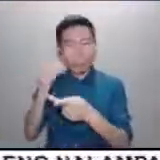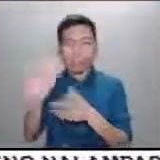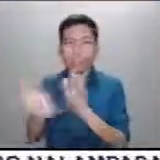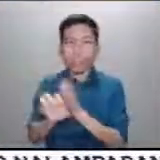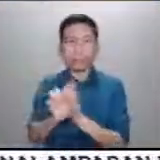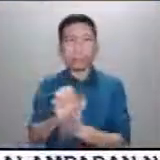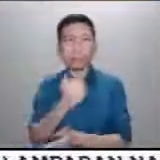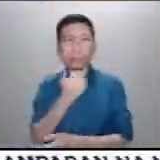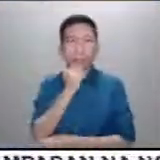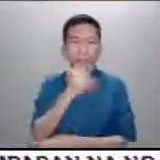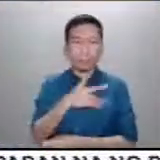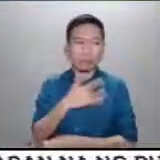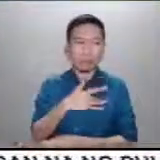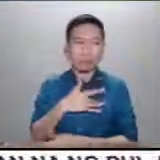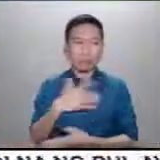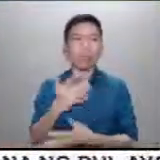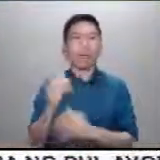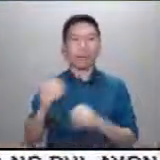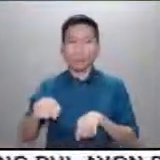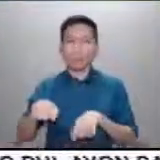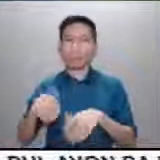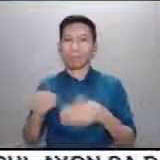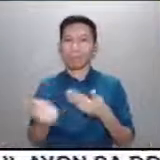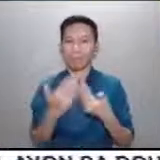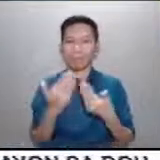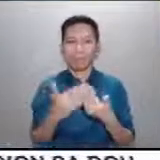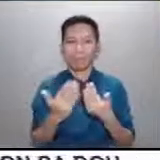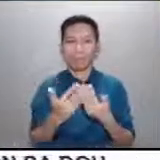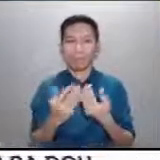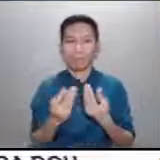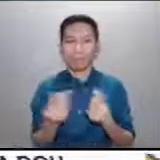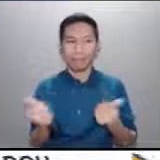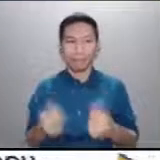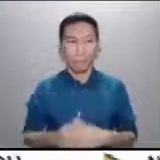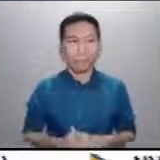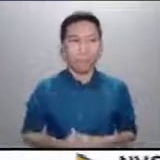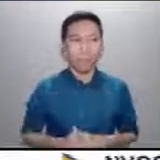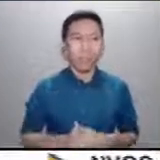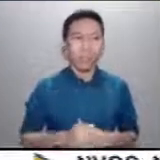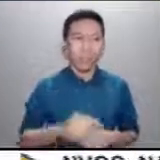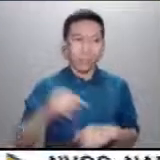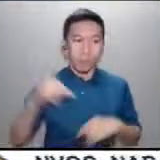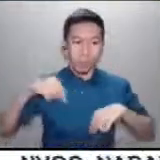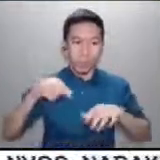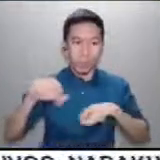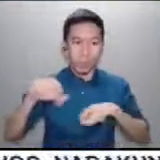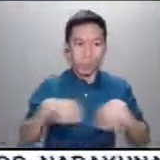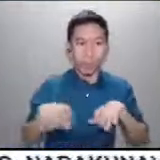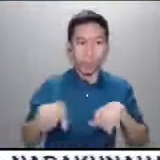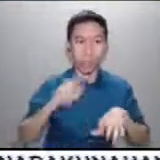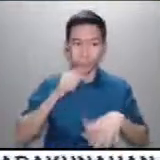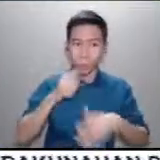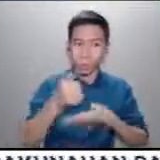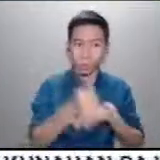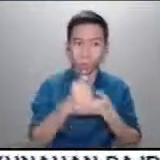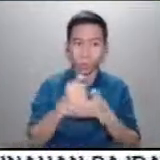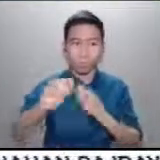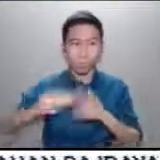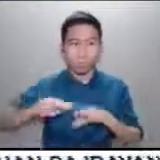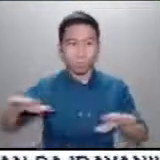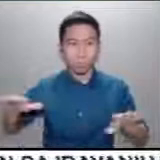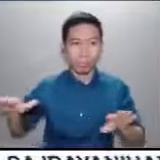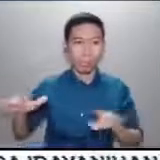lamang matutugunan. Kini nga mga kalihukan, tako kini katabang sa akong mga bata, labi na ka ng walang kagawas na. Manginahaw ko nga